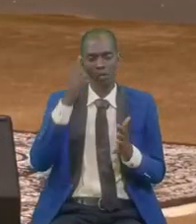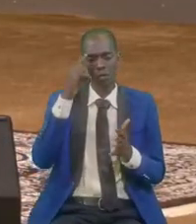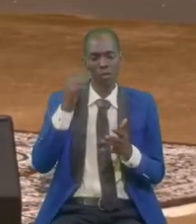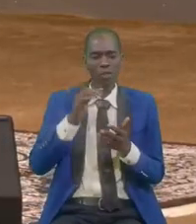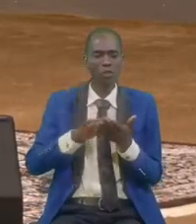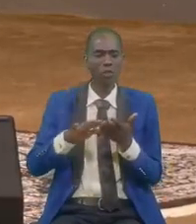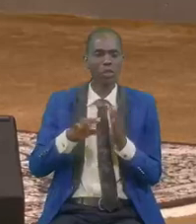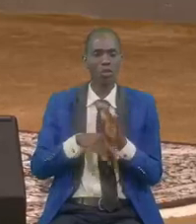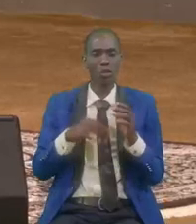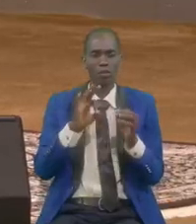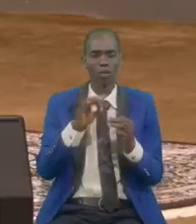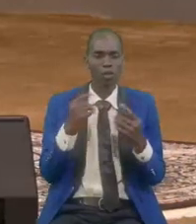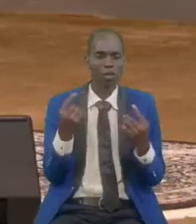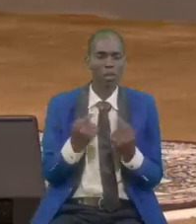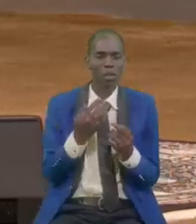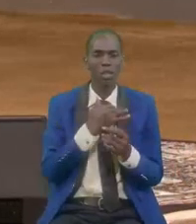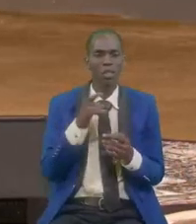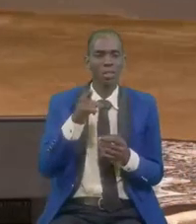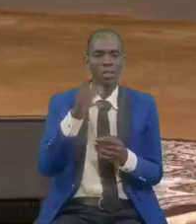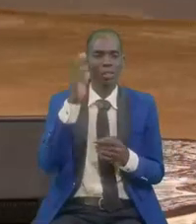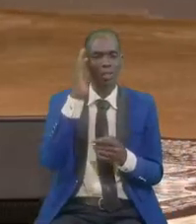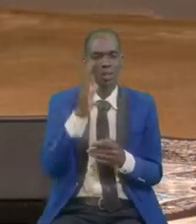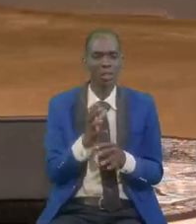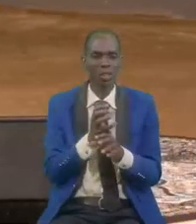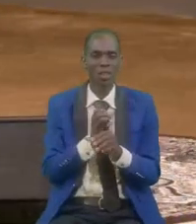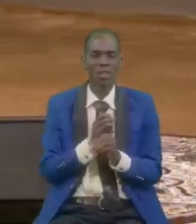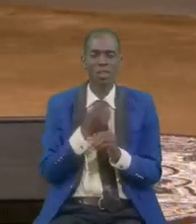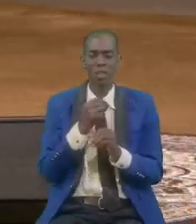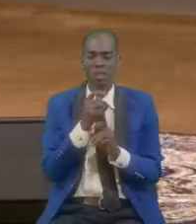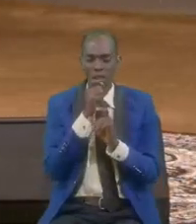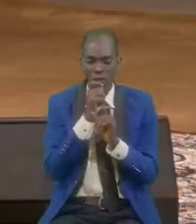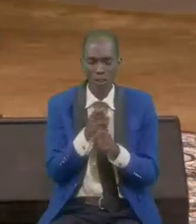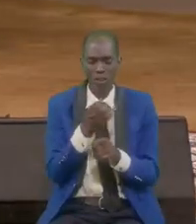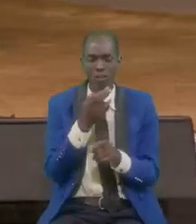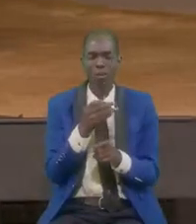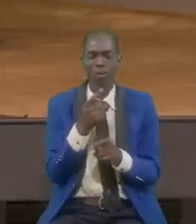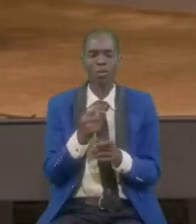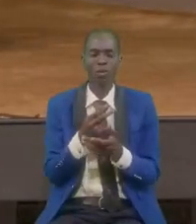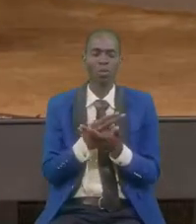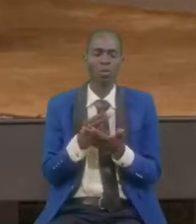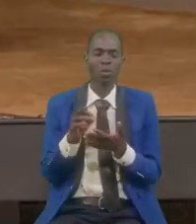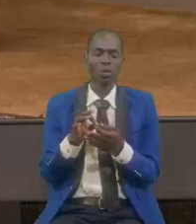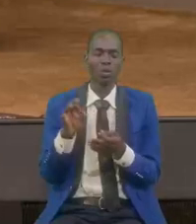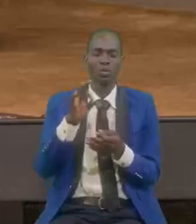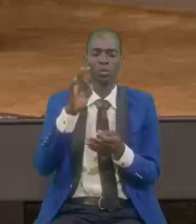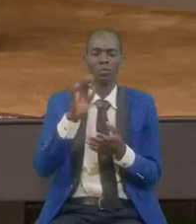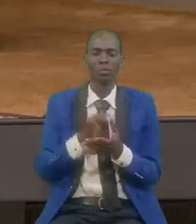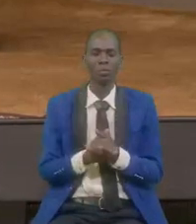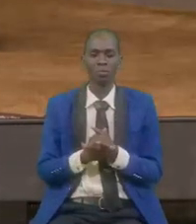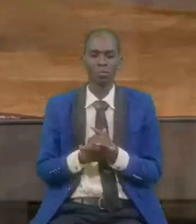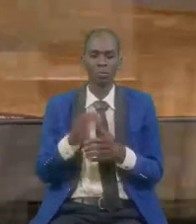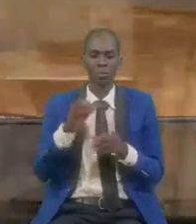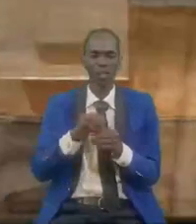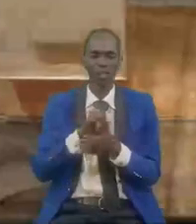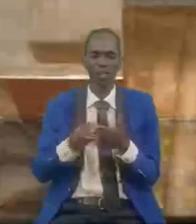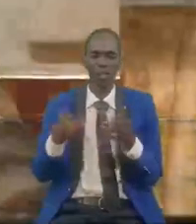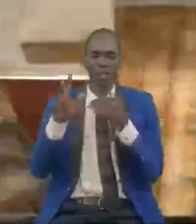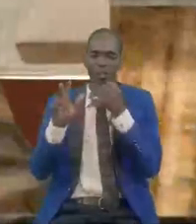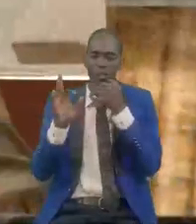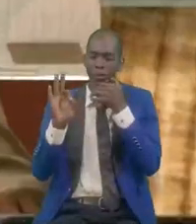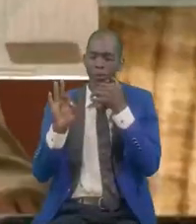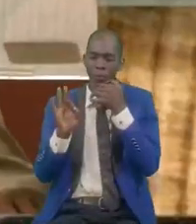vos péchés et vous recevrez le don du Saint-Esprit. Verset 39.